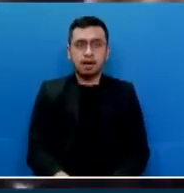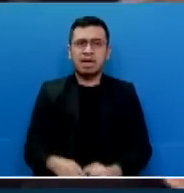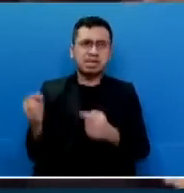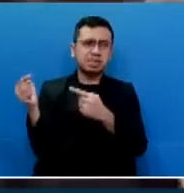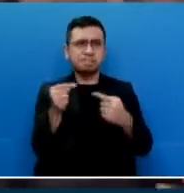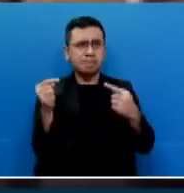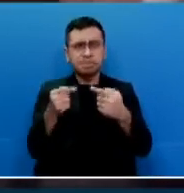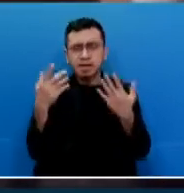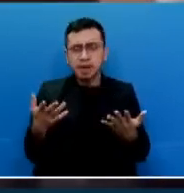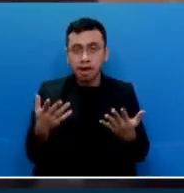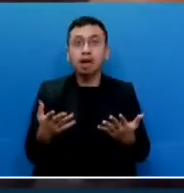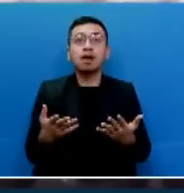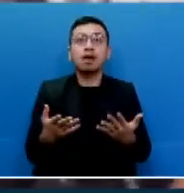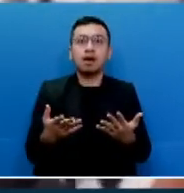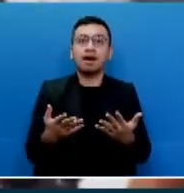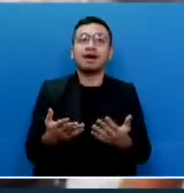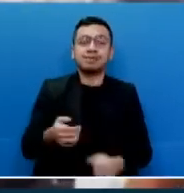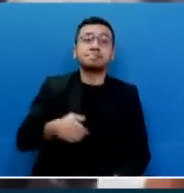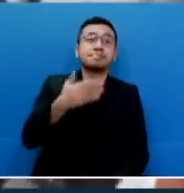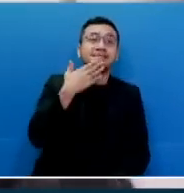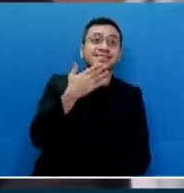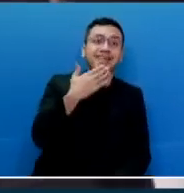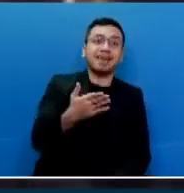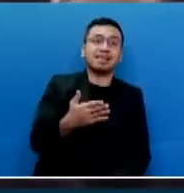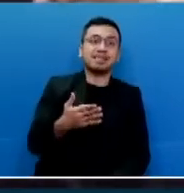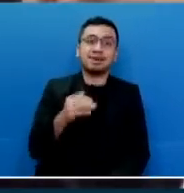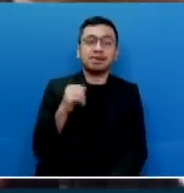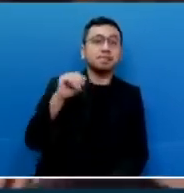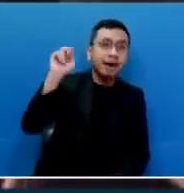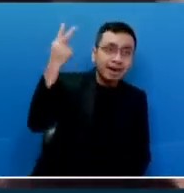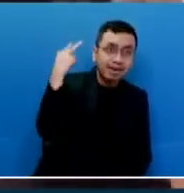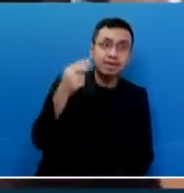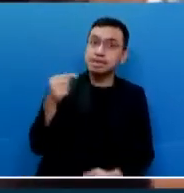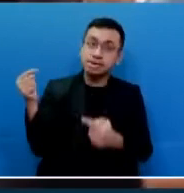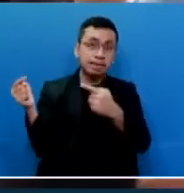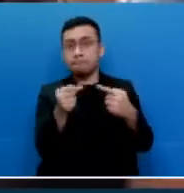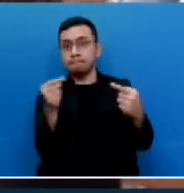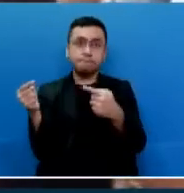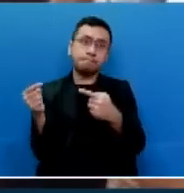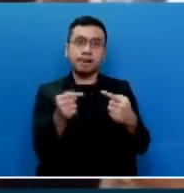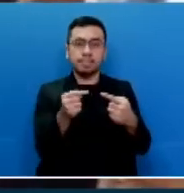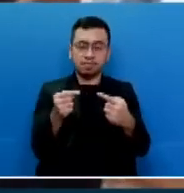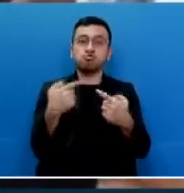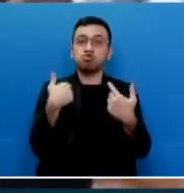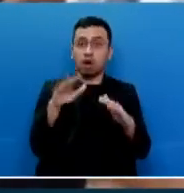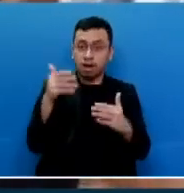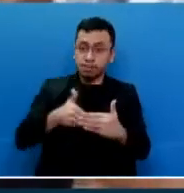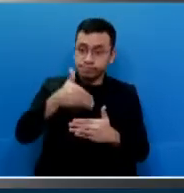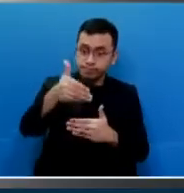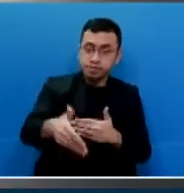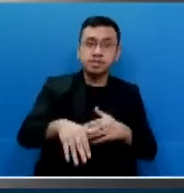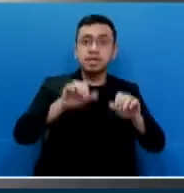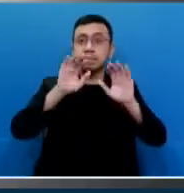apalagi media sosial pasca debat itu juga ramai komentar tentang apa yang dilakukan Mas Gibran itu cukup ramai